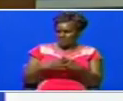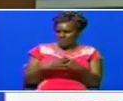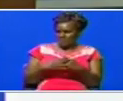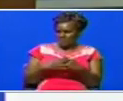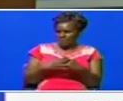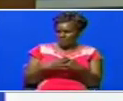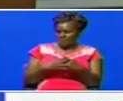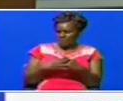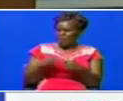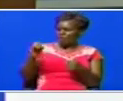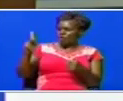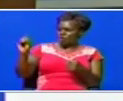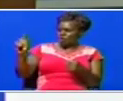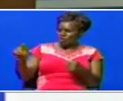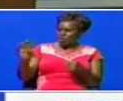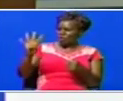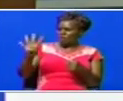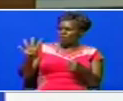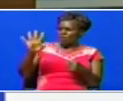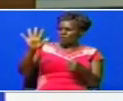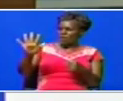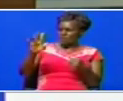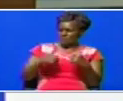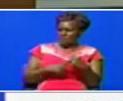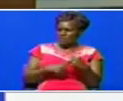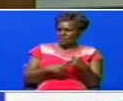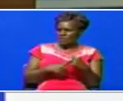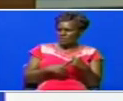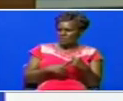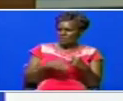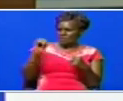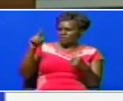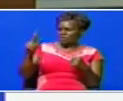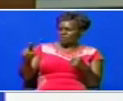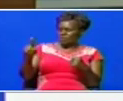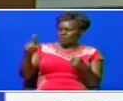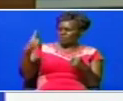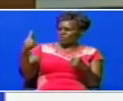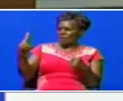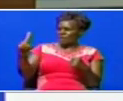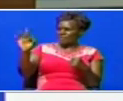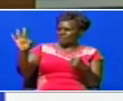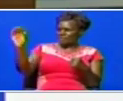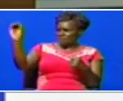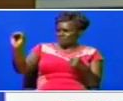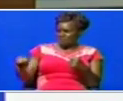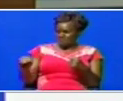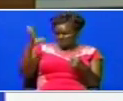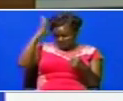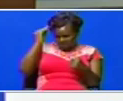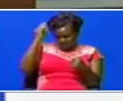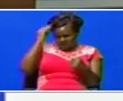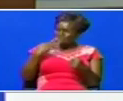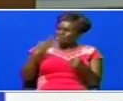450,159. John Ekuru Aukot, 456, that's 0.13%. Mohamed Dida,